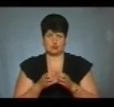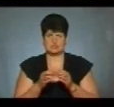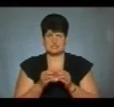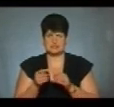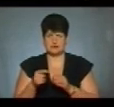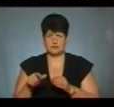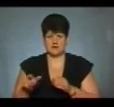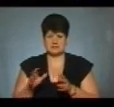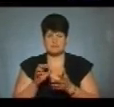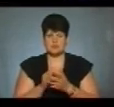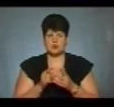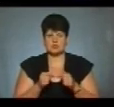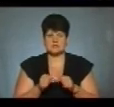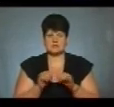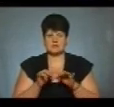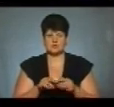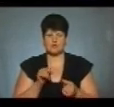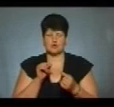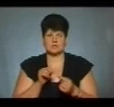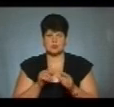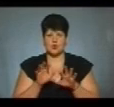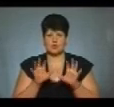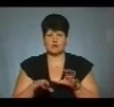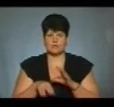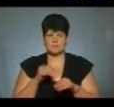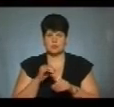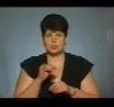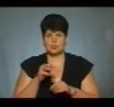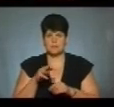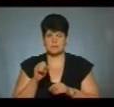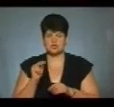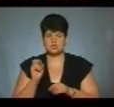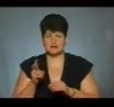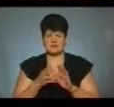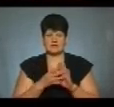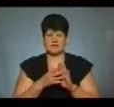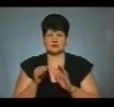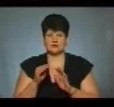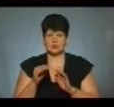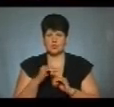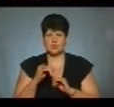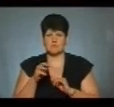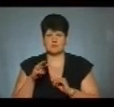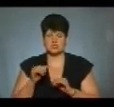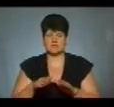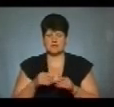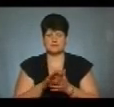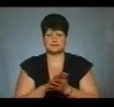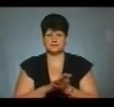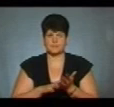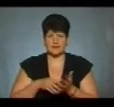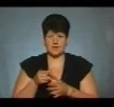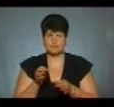займалася організацією акцій протесту. Головою обрали тернополянку Юлію Мамчак. 9 жовтня Юлія Мамчак подала позов до суду,